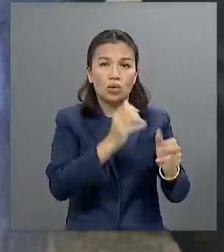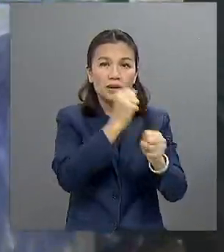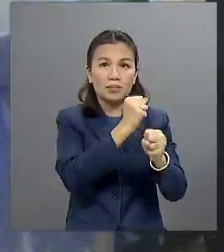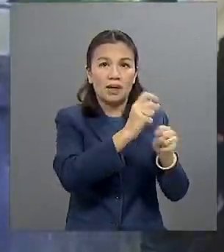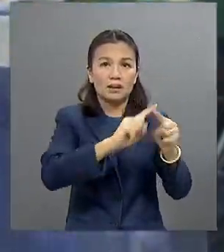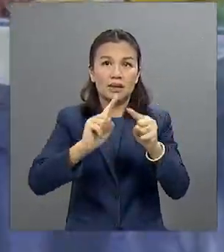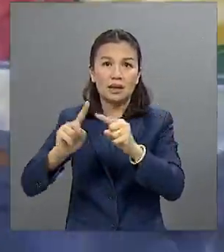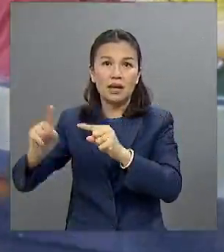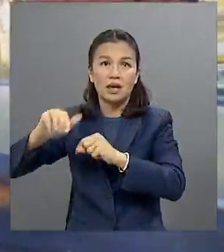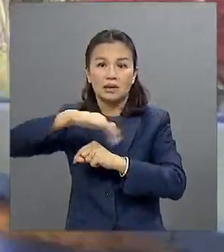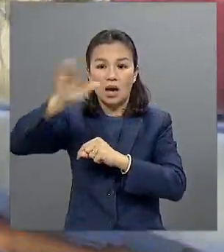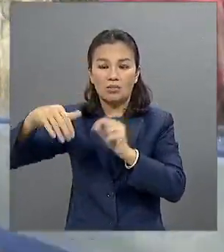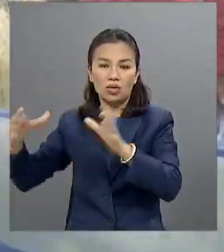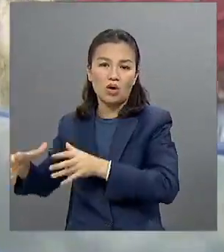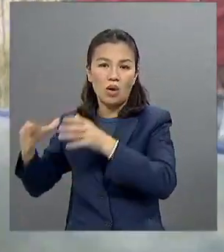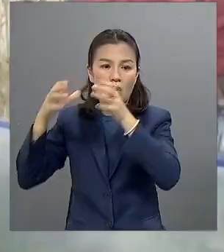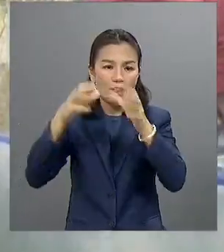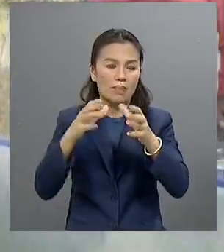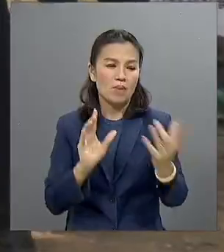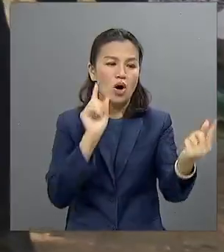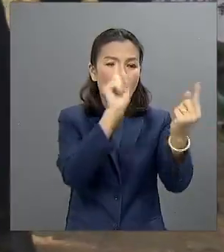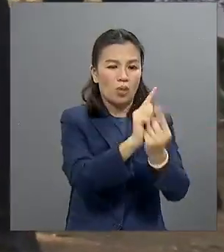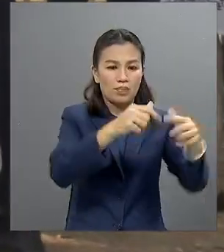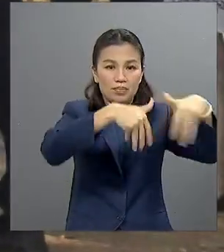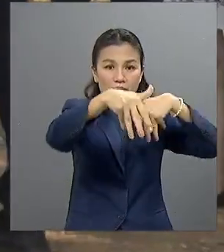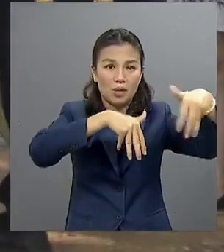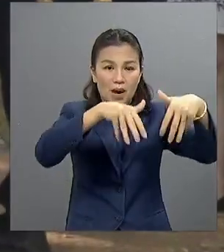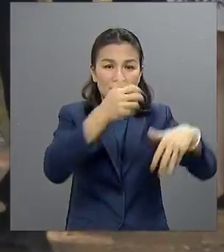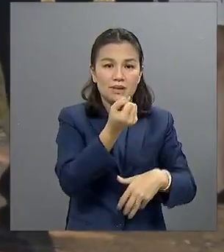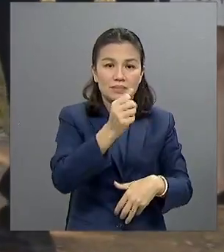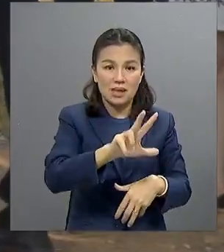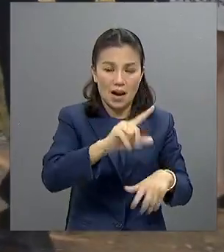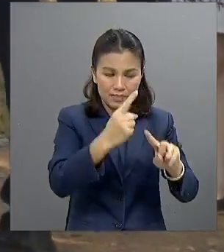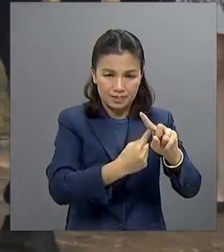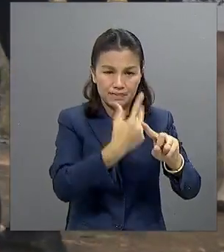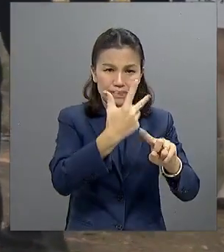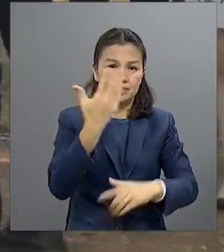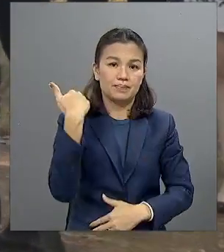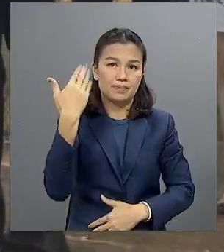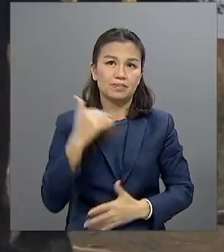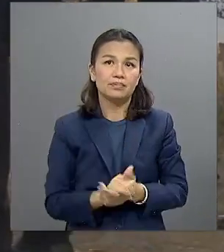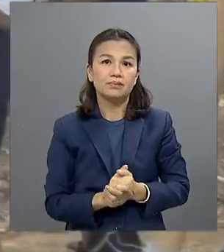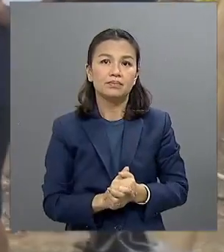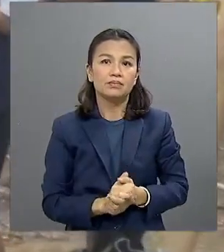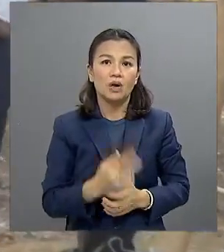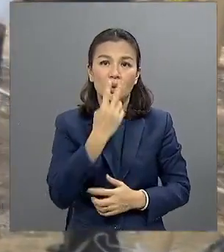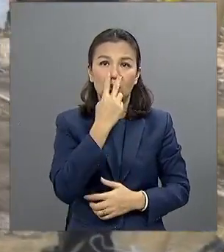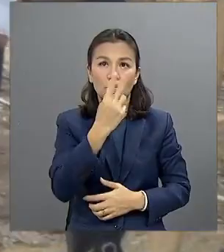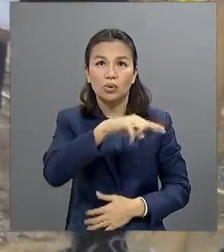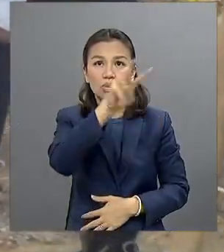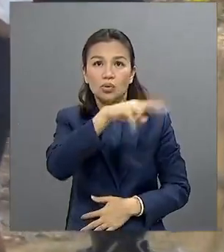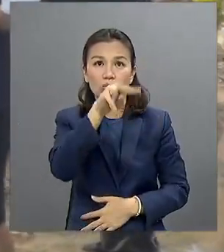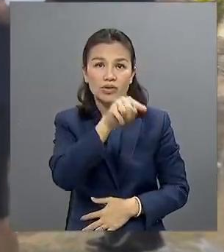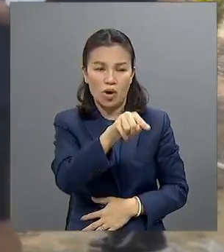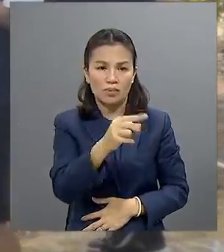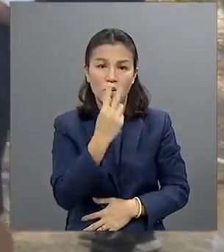ที่ไปคุยกับชาวบ้านกันเลยนะคะเมื่อวันที่23มีนาคมที่ผ่านมานี่เองแล้วก็ไปตรวจสอบภายในโรงงานซิรอบโร